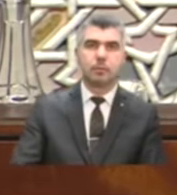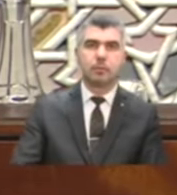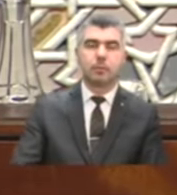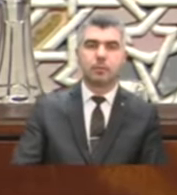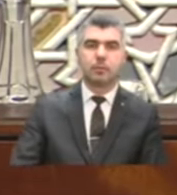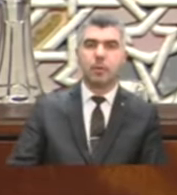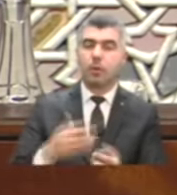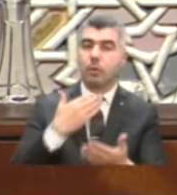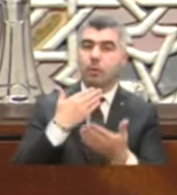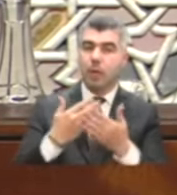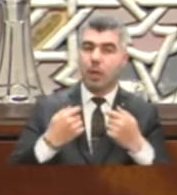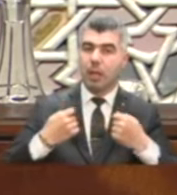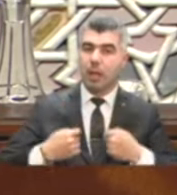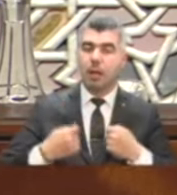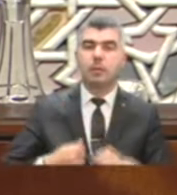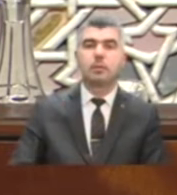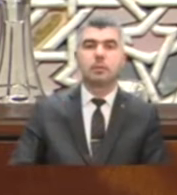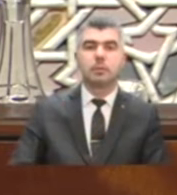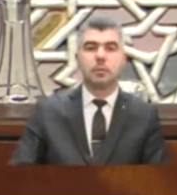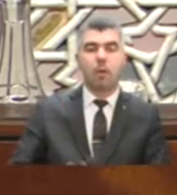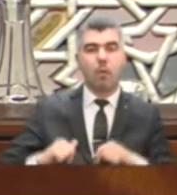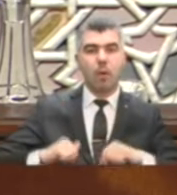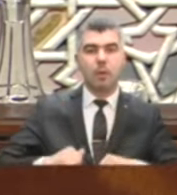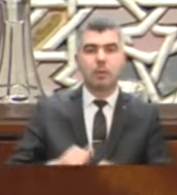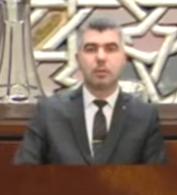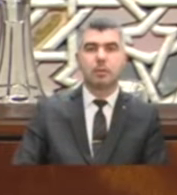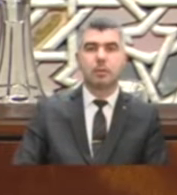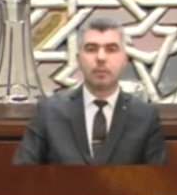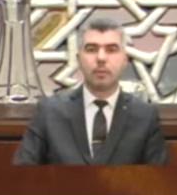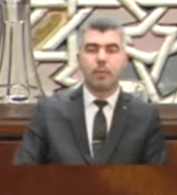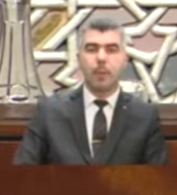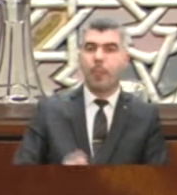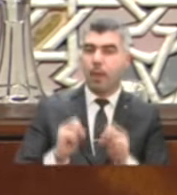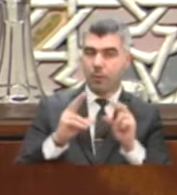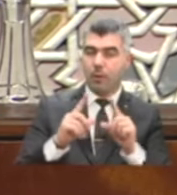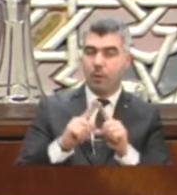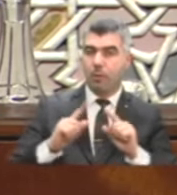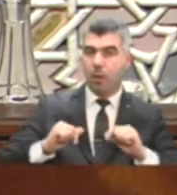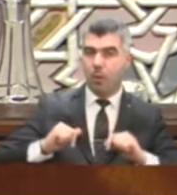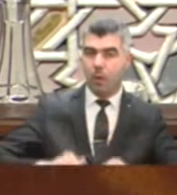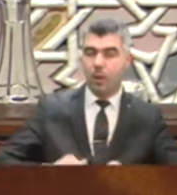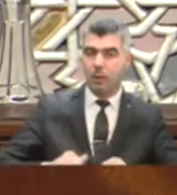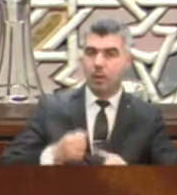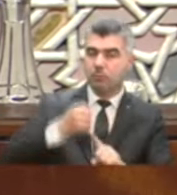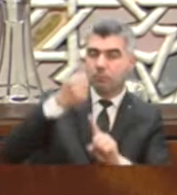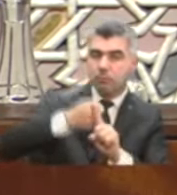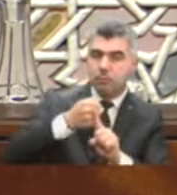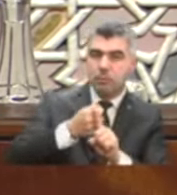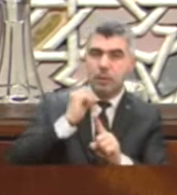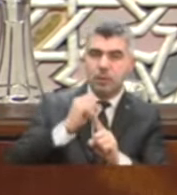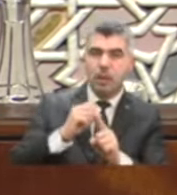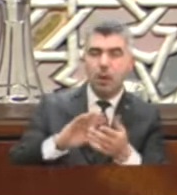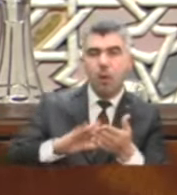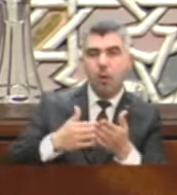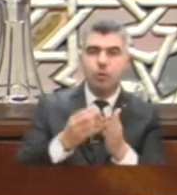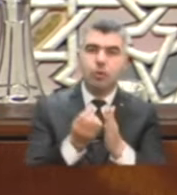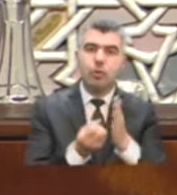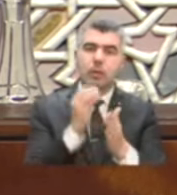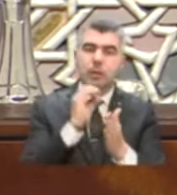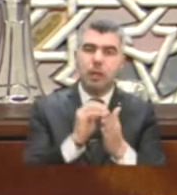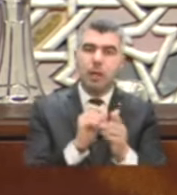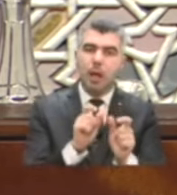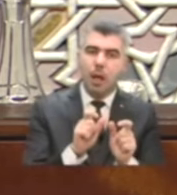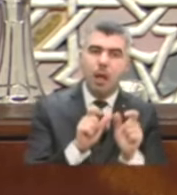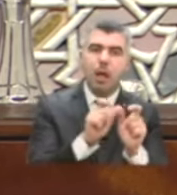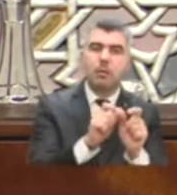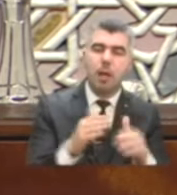شكرا سيد الرئيس المحترم. سيد الوزير المحترم، نتمنى السيد الوزير الجهود المبذولة لإرساء منظومات جديدة لاستغلال